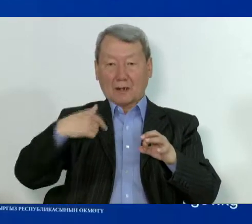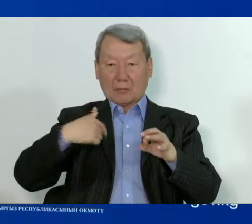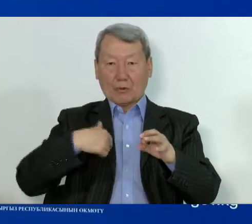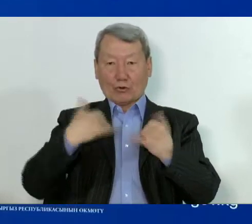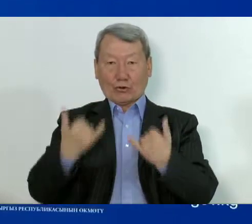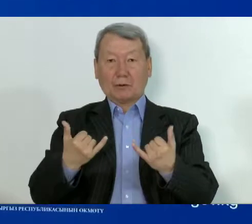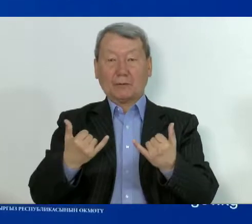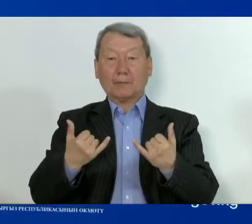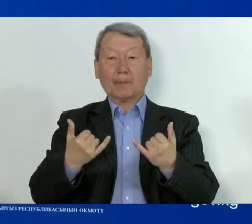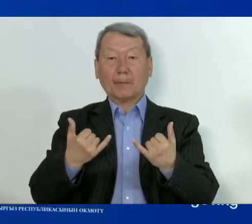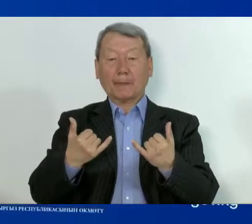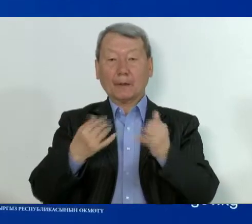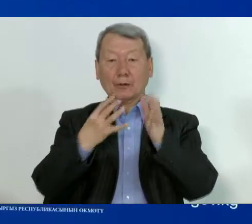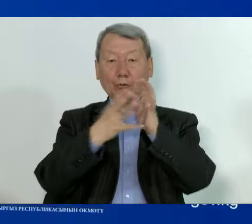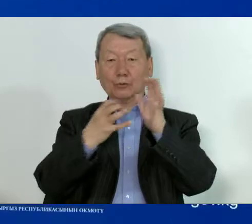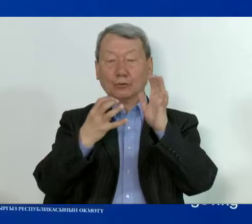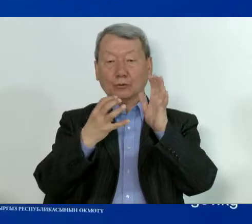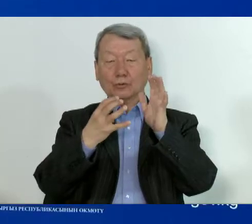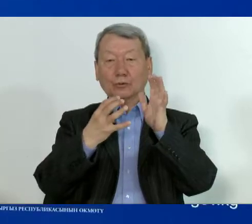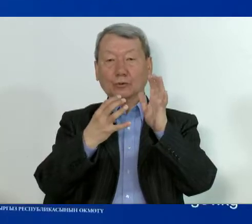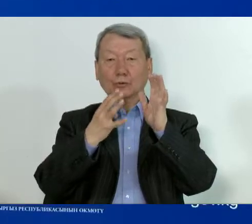тараптан 990